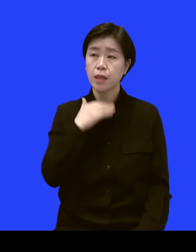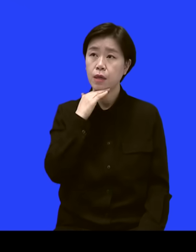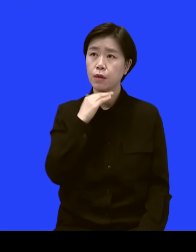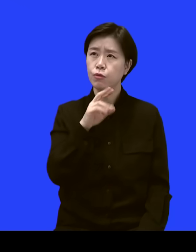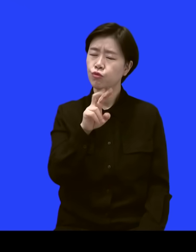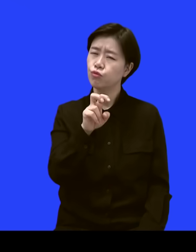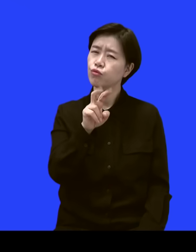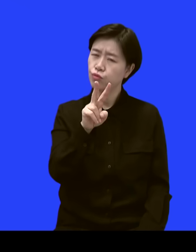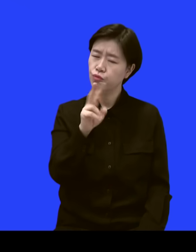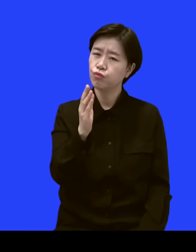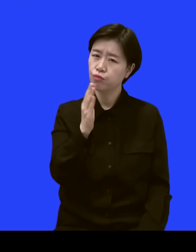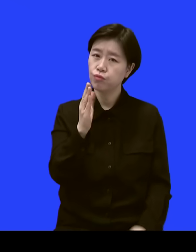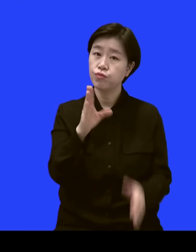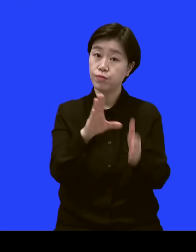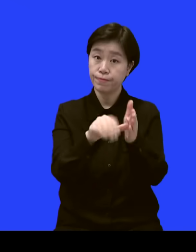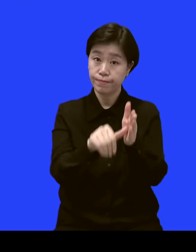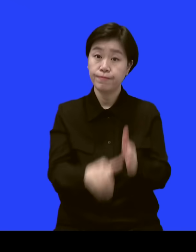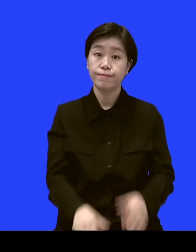22살쯤에